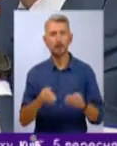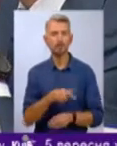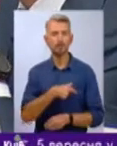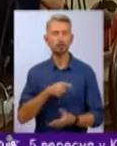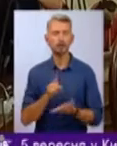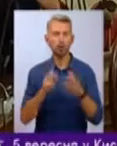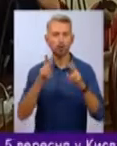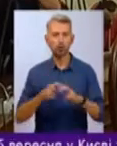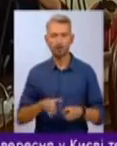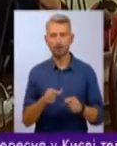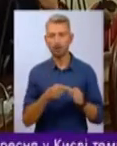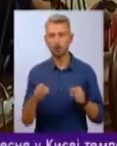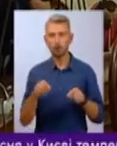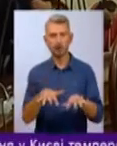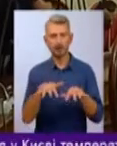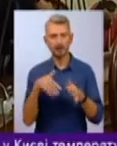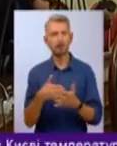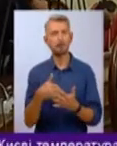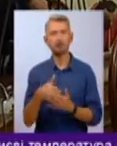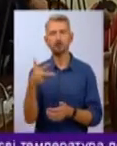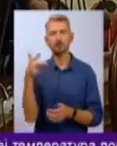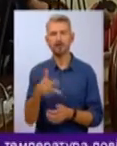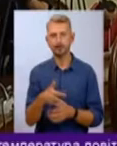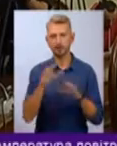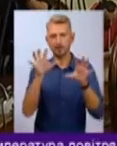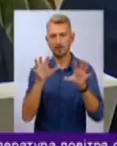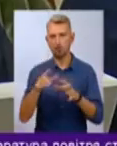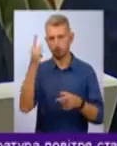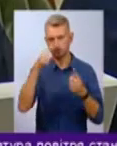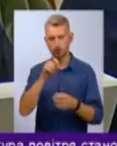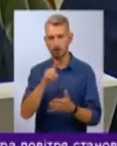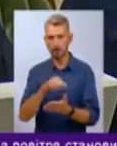мають розглянути на поточній сесії майже 3000 законотворчих